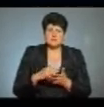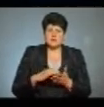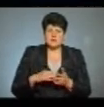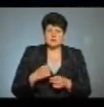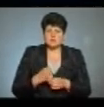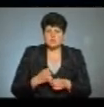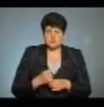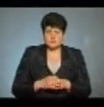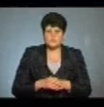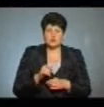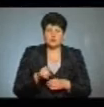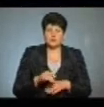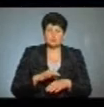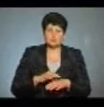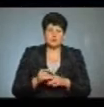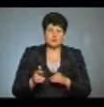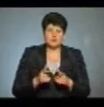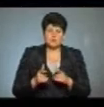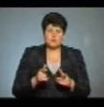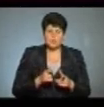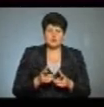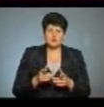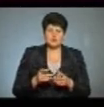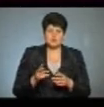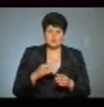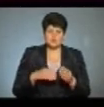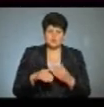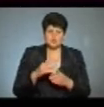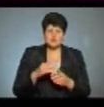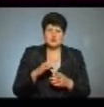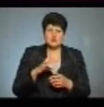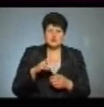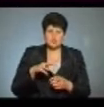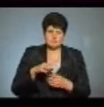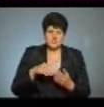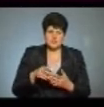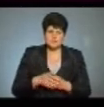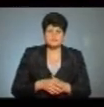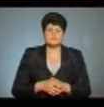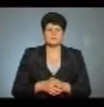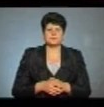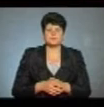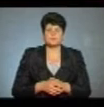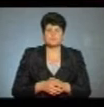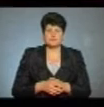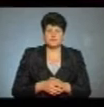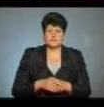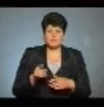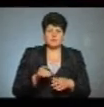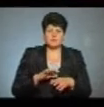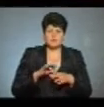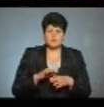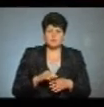працюємо. Тут проводять підготовку реакційної суміші, каже вірусолог Ольга Марчук. Тут безпосередньо